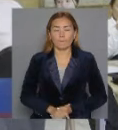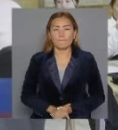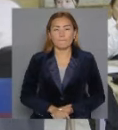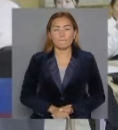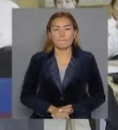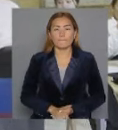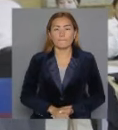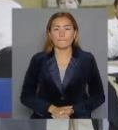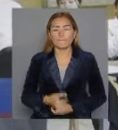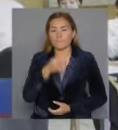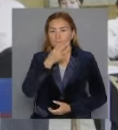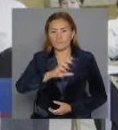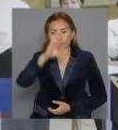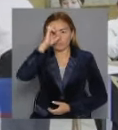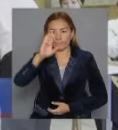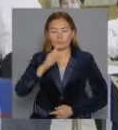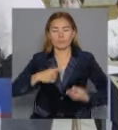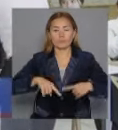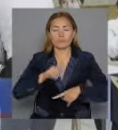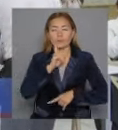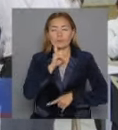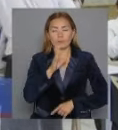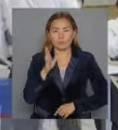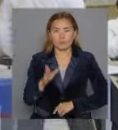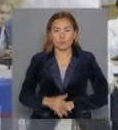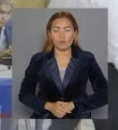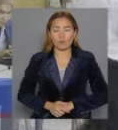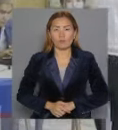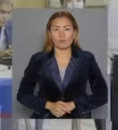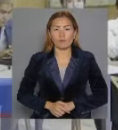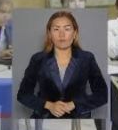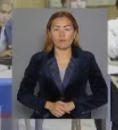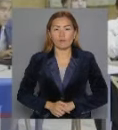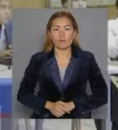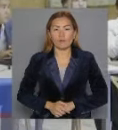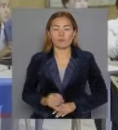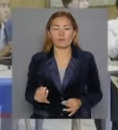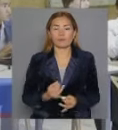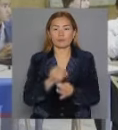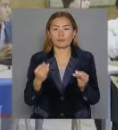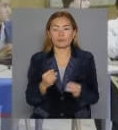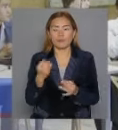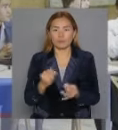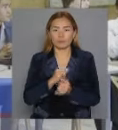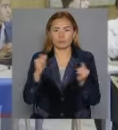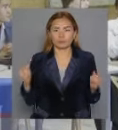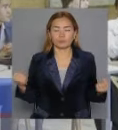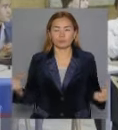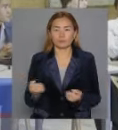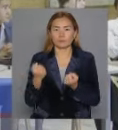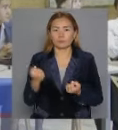келген мемлекеттің негізгі ресурсы ол жастар ғой. Ал жастардың осындай заманауи қызығушылығын